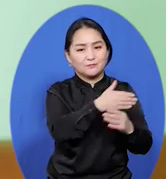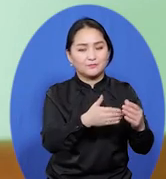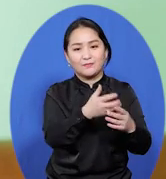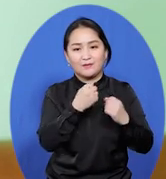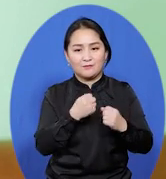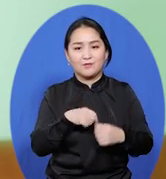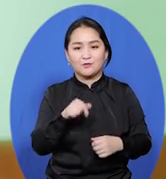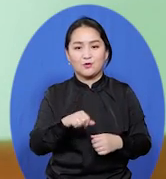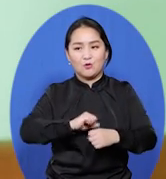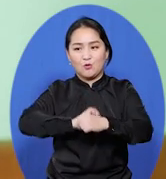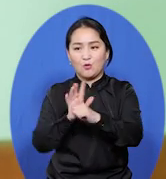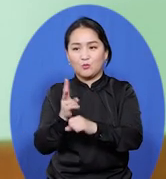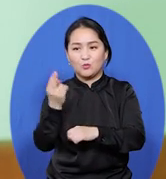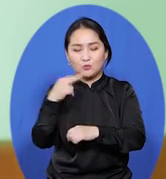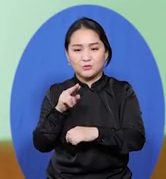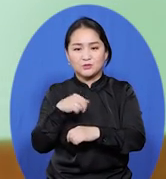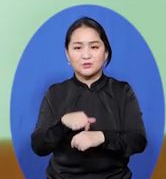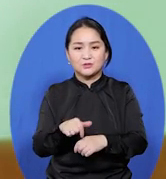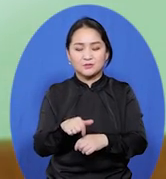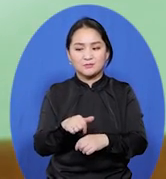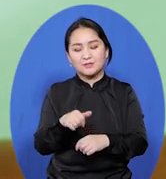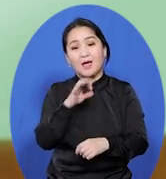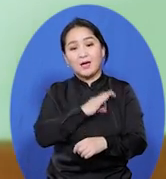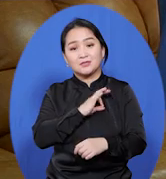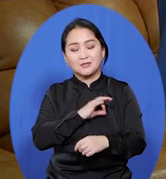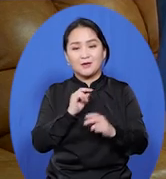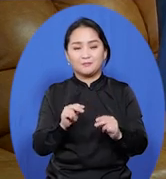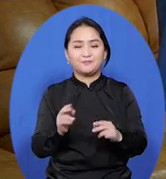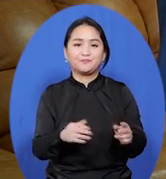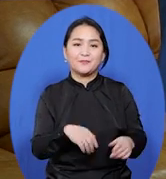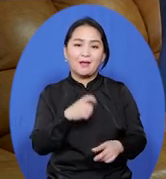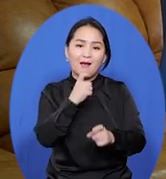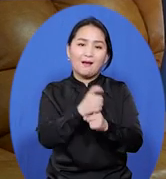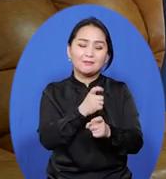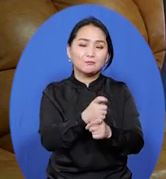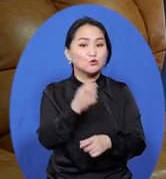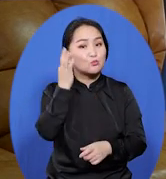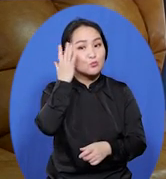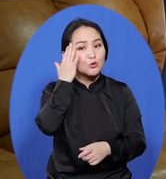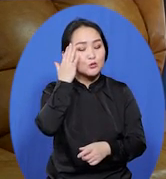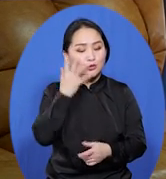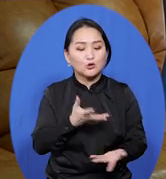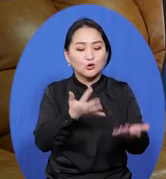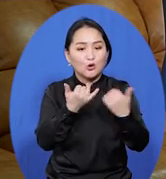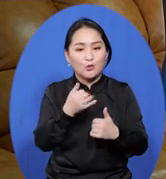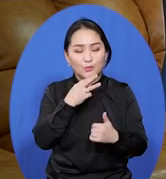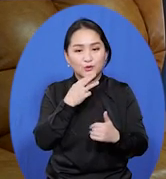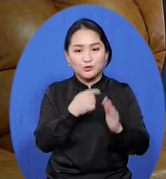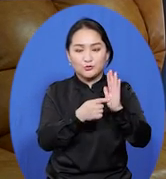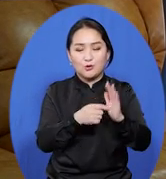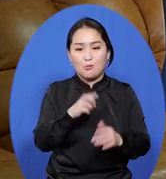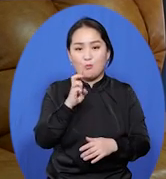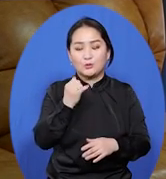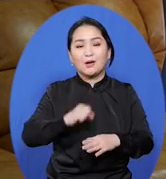халдваргүй энэ ковидын үед ч гэсэн тэр чинь бас хамаагүй их төхөм тал болоод байна л да. Халамжийн бодлого дээр та нэг тоо мэдээлэл өгөөч. Булган